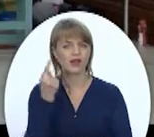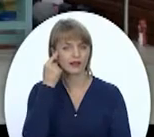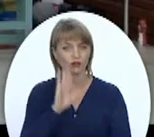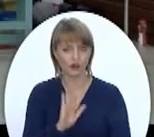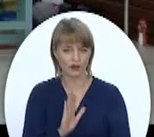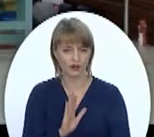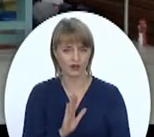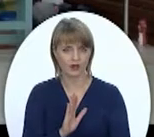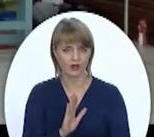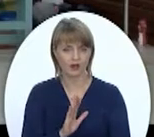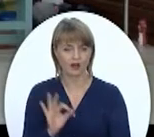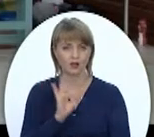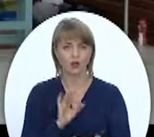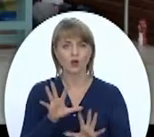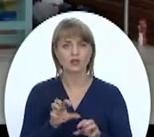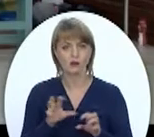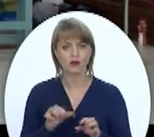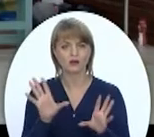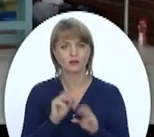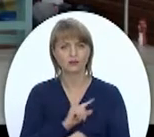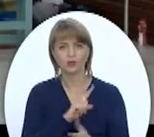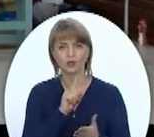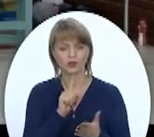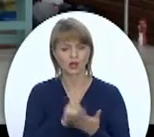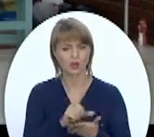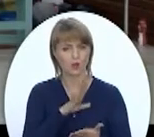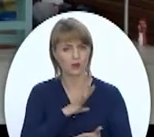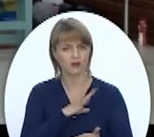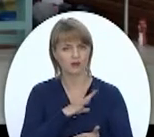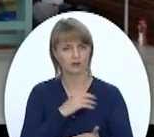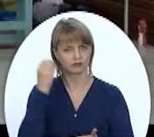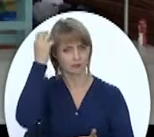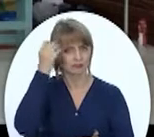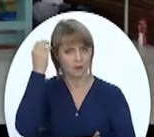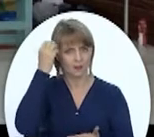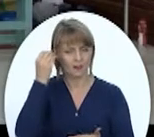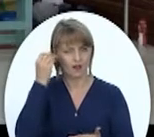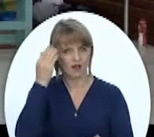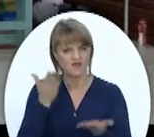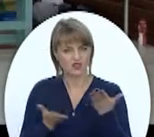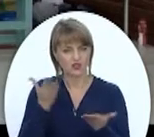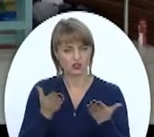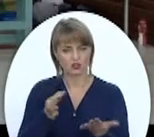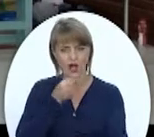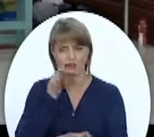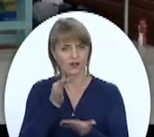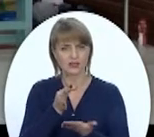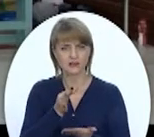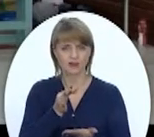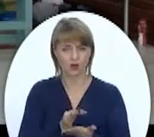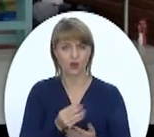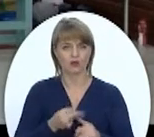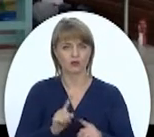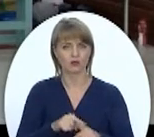думали относительно собак, все должно быть обдуманно, взвешенно, ответственно, потому